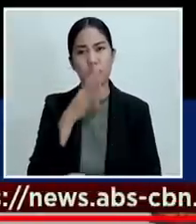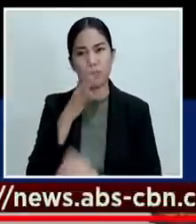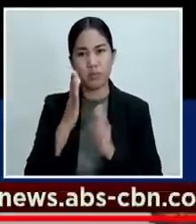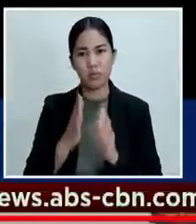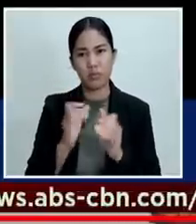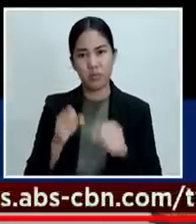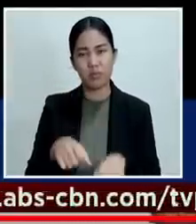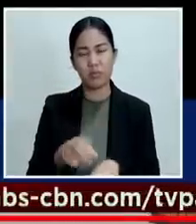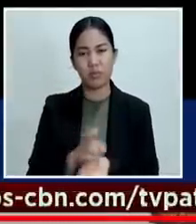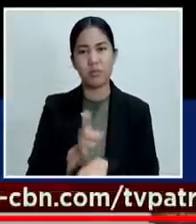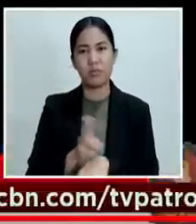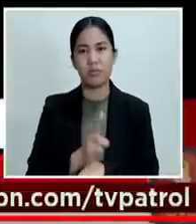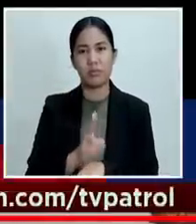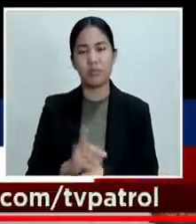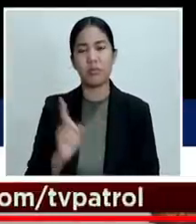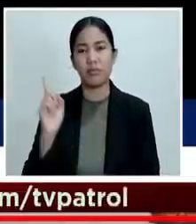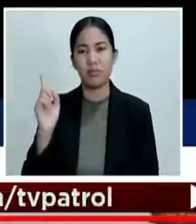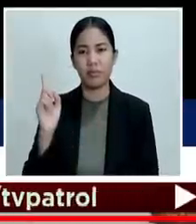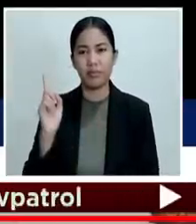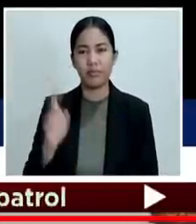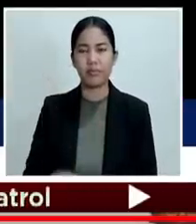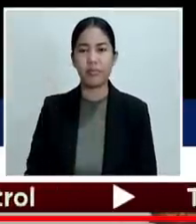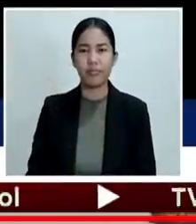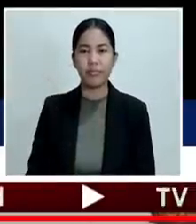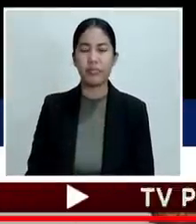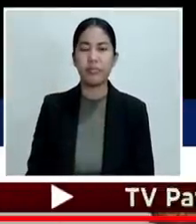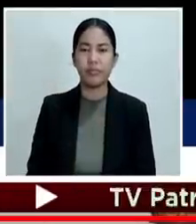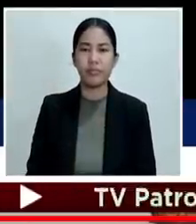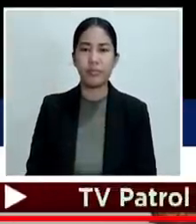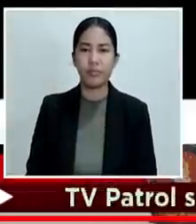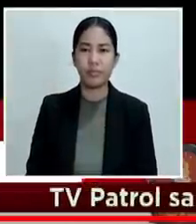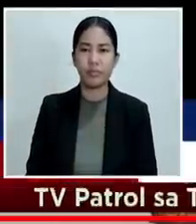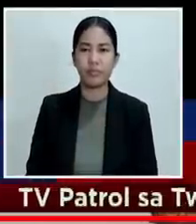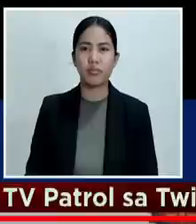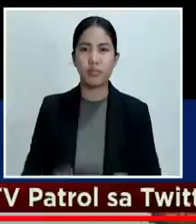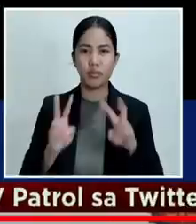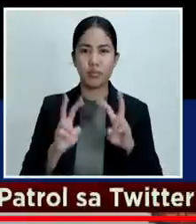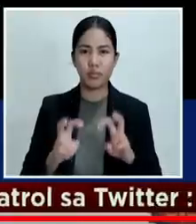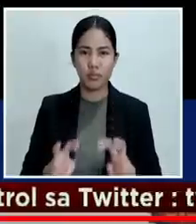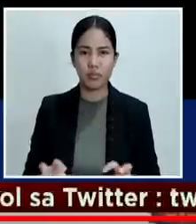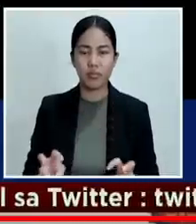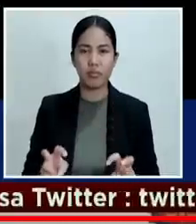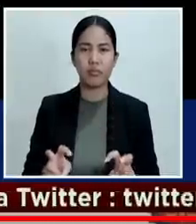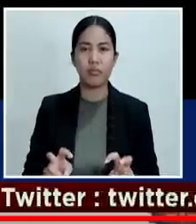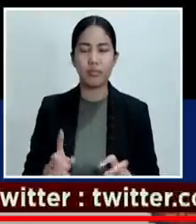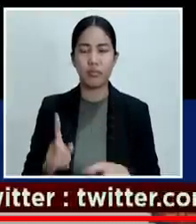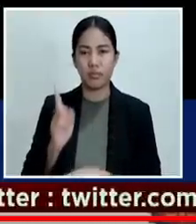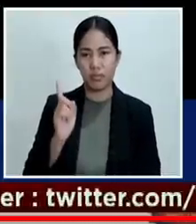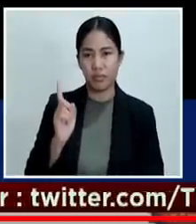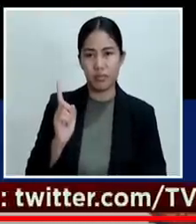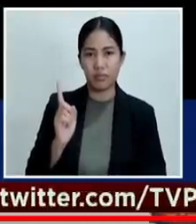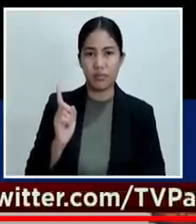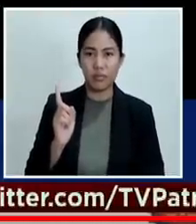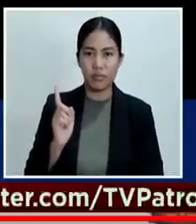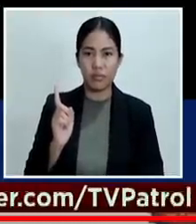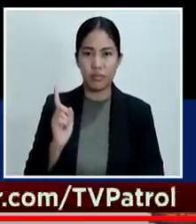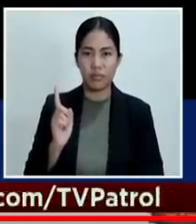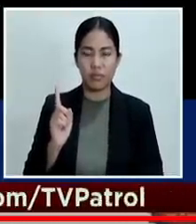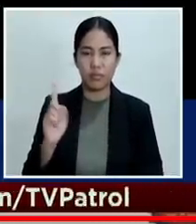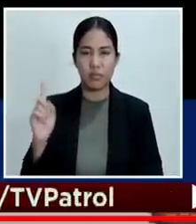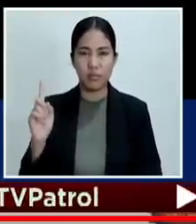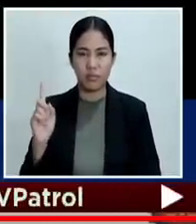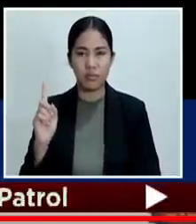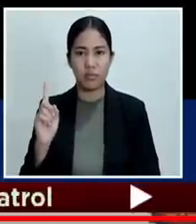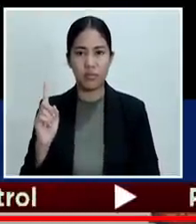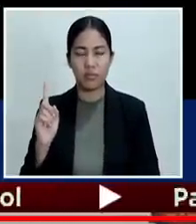Ito po ang lit ng auto-inspection namin sa Balog-Balog. Ayan po, makikita nyo. Ito po ang